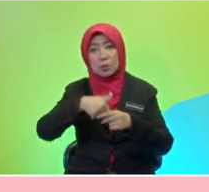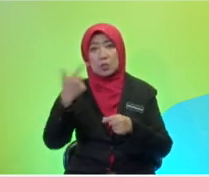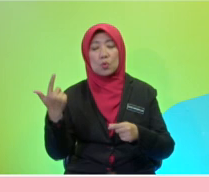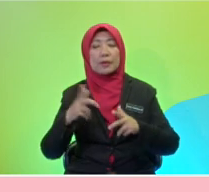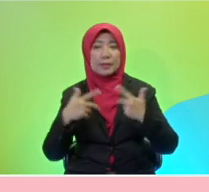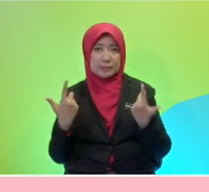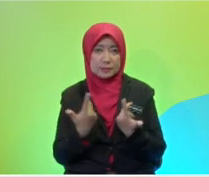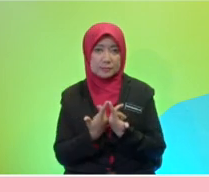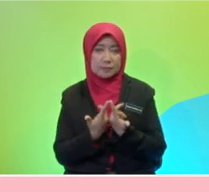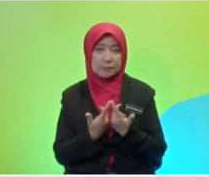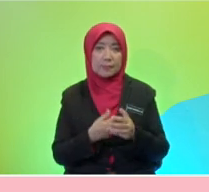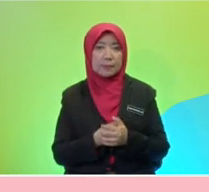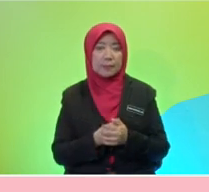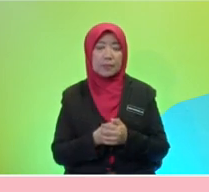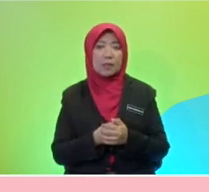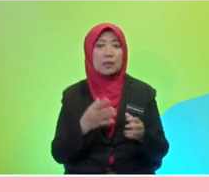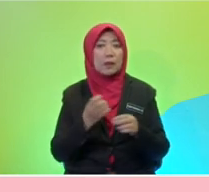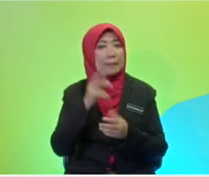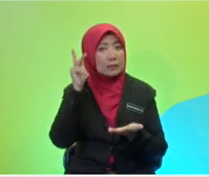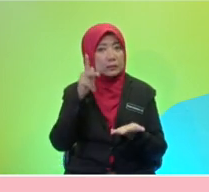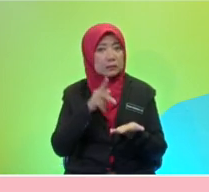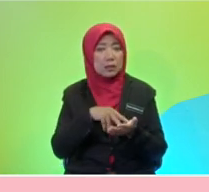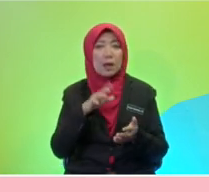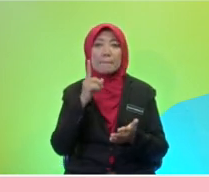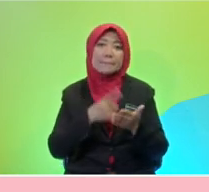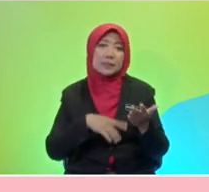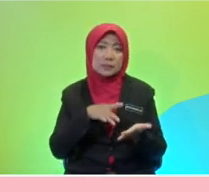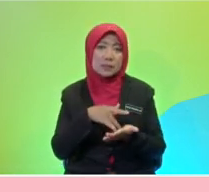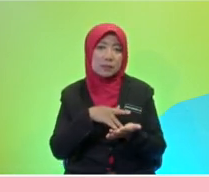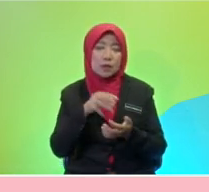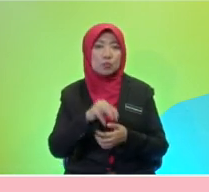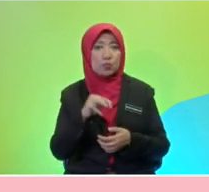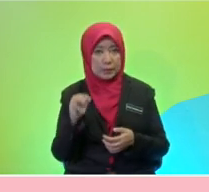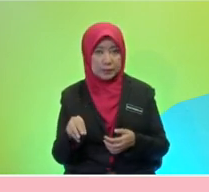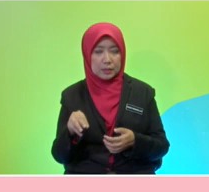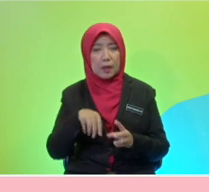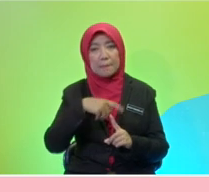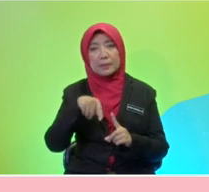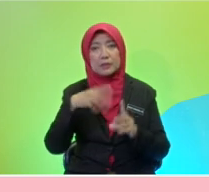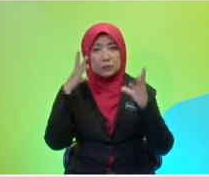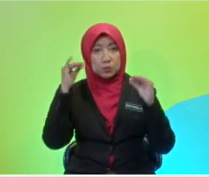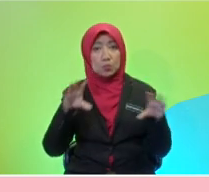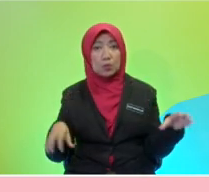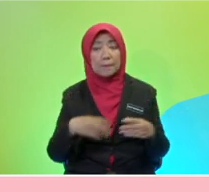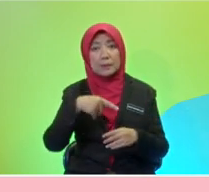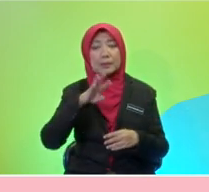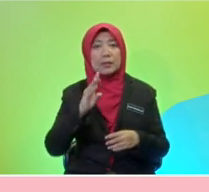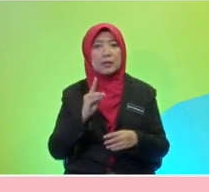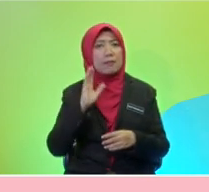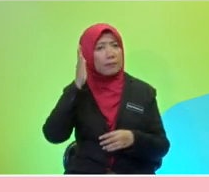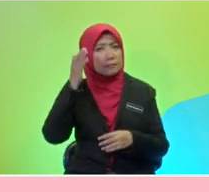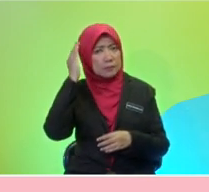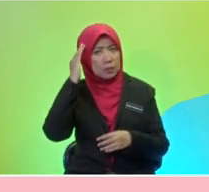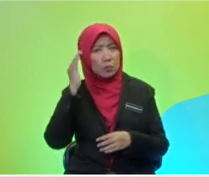Oke dapat mengenal pasti kekuatan dan kelemahan murid bila murid bila guru melakukan PBD menjalankan PBB kita akan kenal pasti